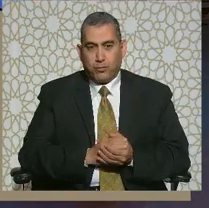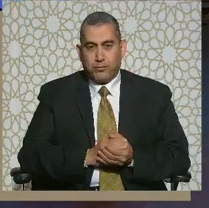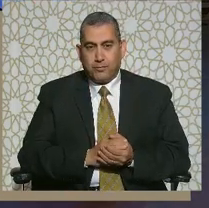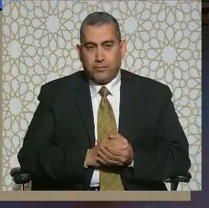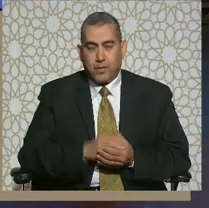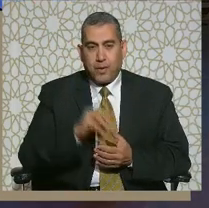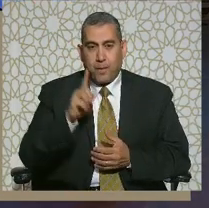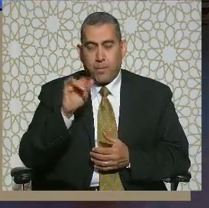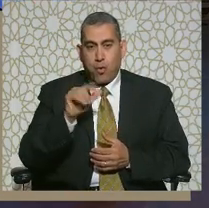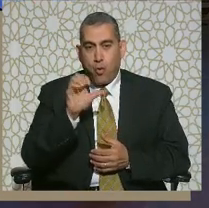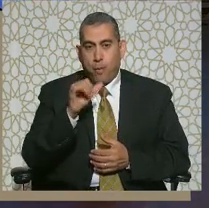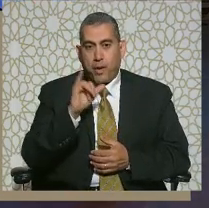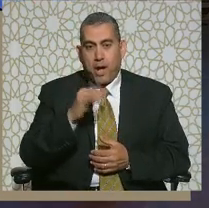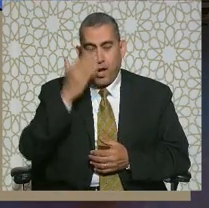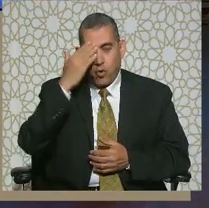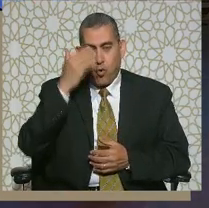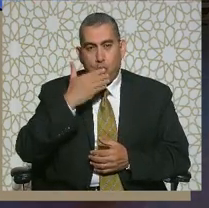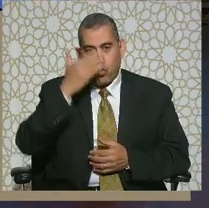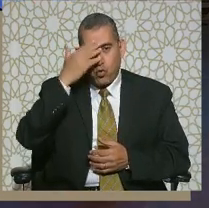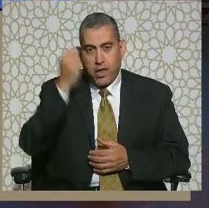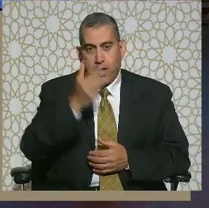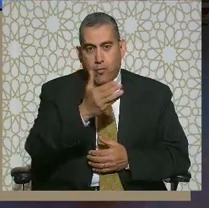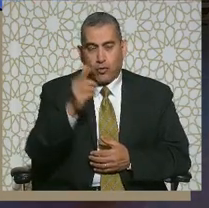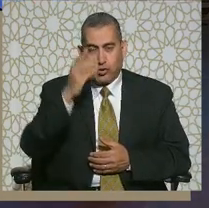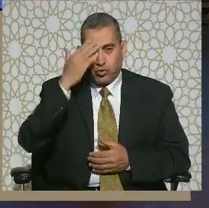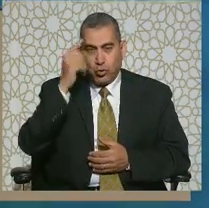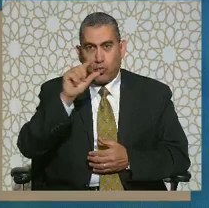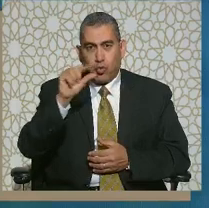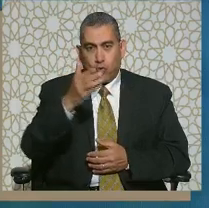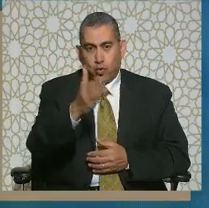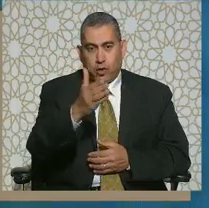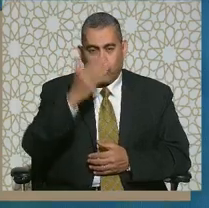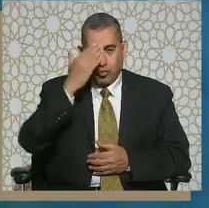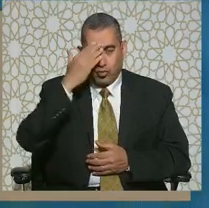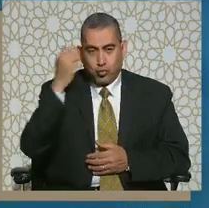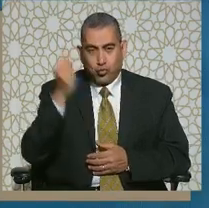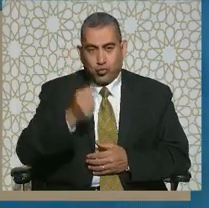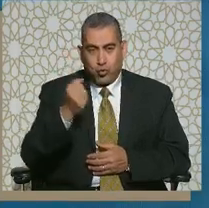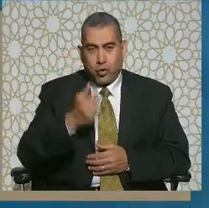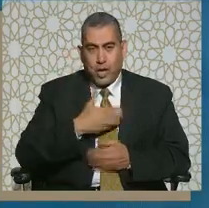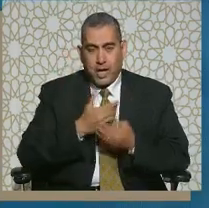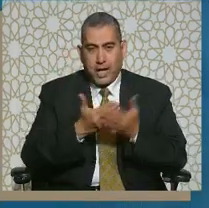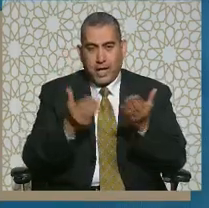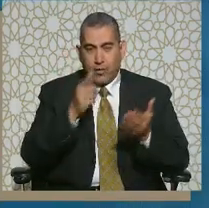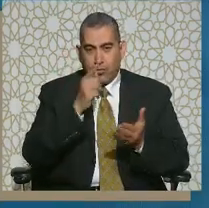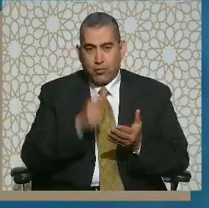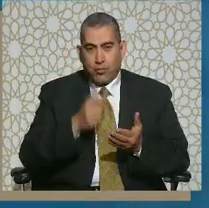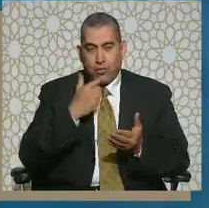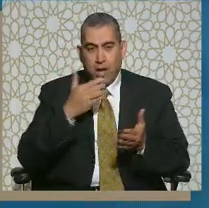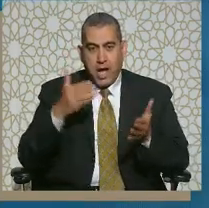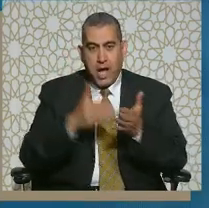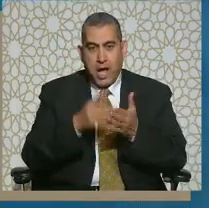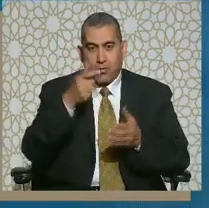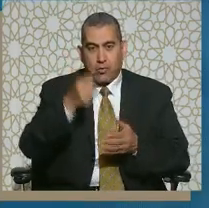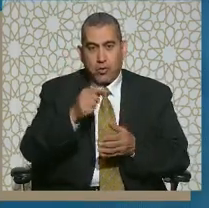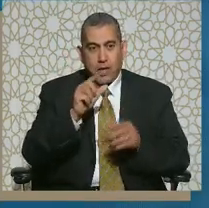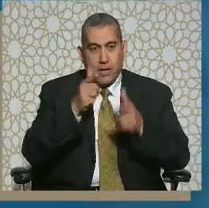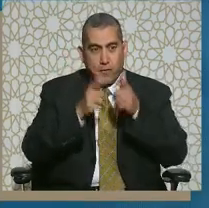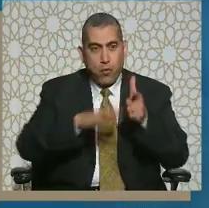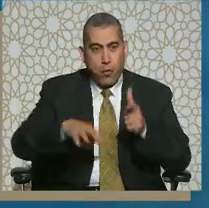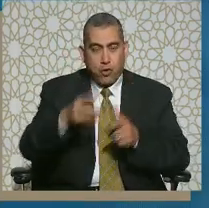استاذ بيوم كل عام وحضراتكم بخير يا فضيله الدكتور وحضرتك بخير وبصحه وبسلامه يا فندم وخالص في حياه البرنامج الموقر ولا